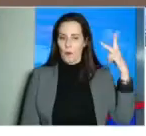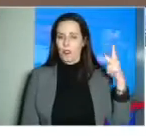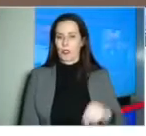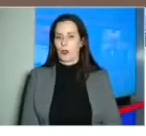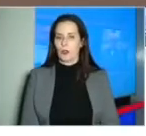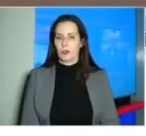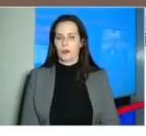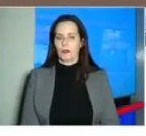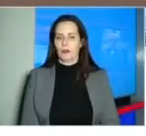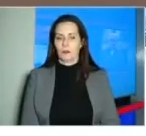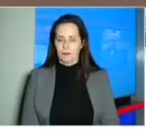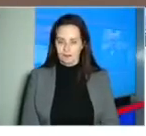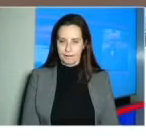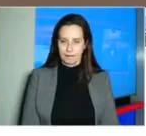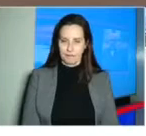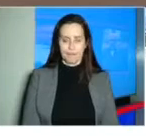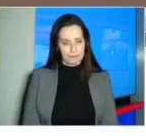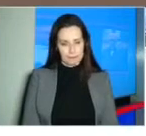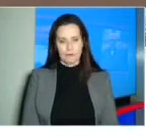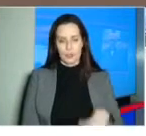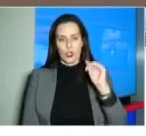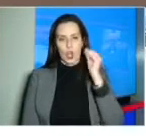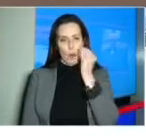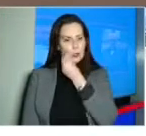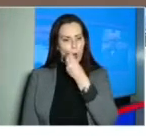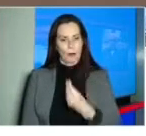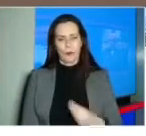יצחק בריק. שלום, צהריים טובים.